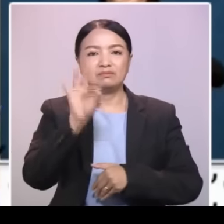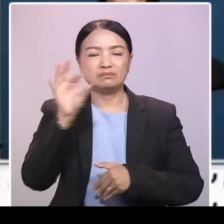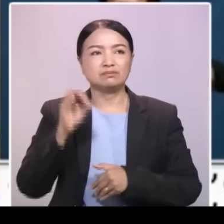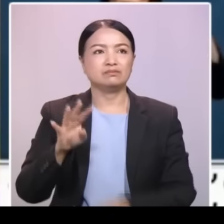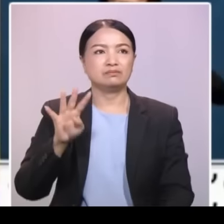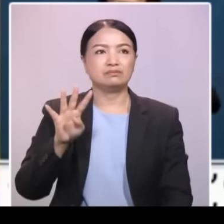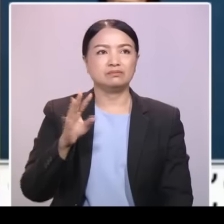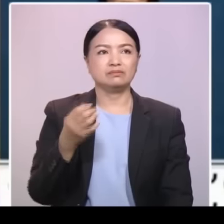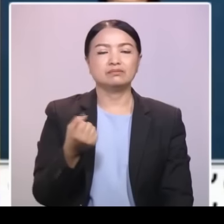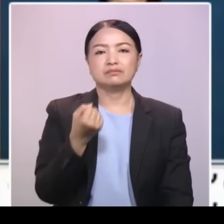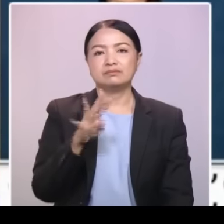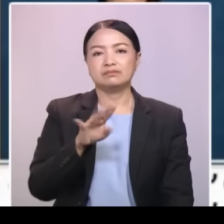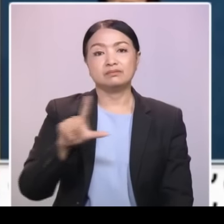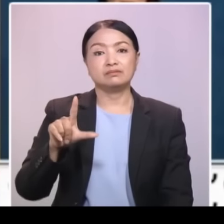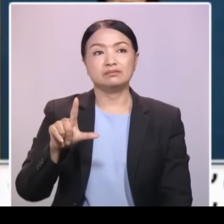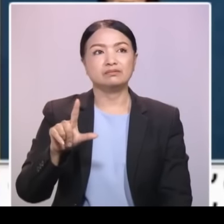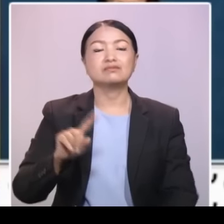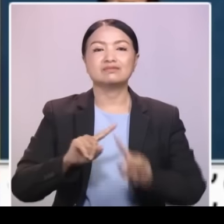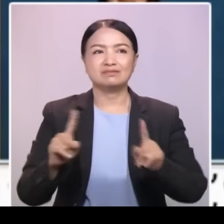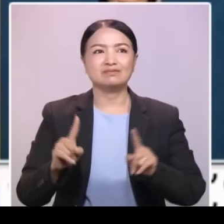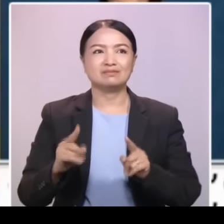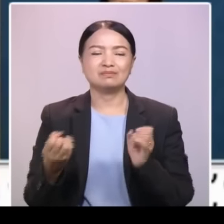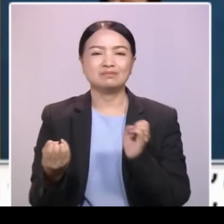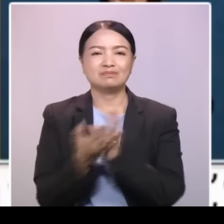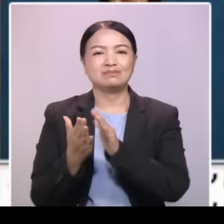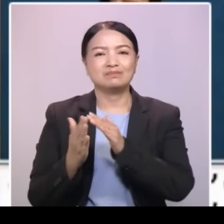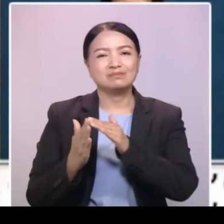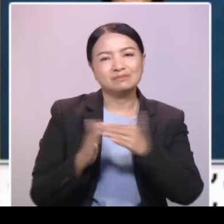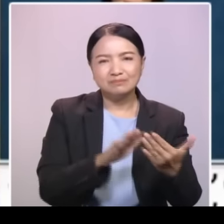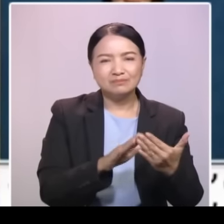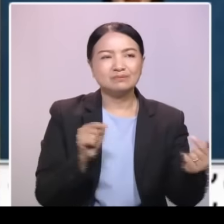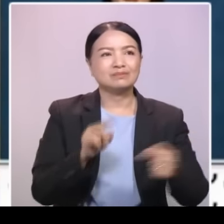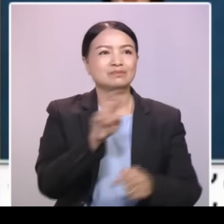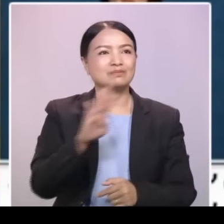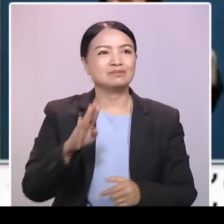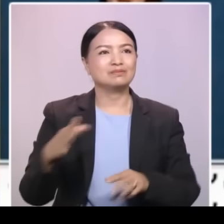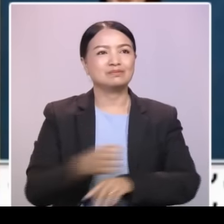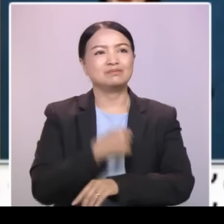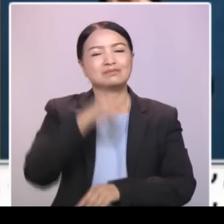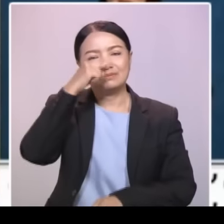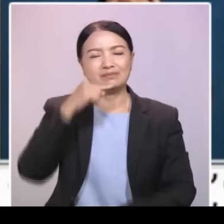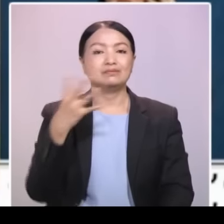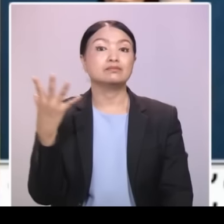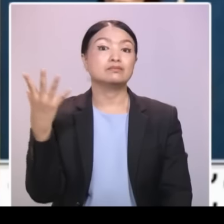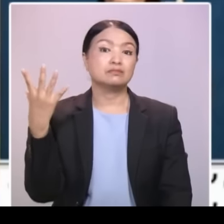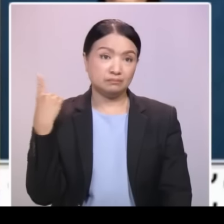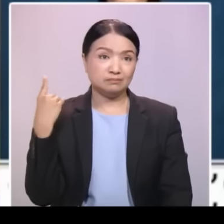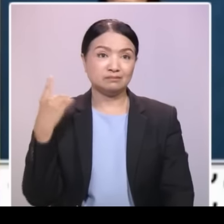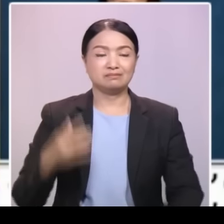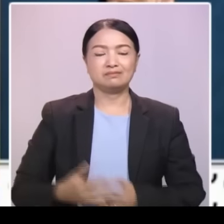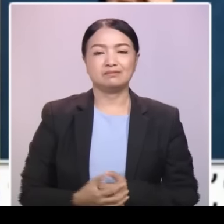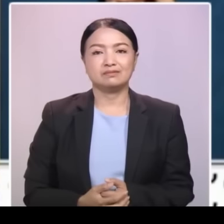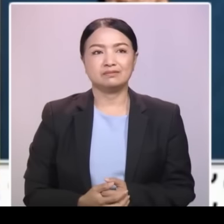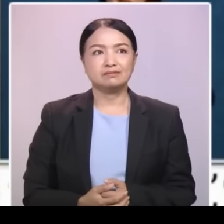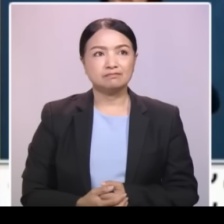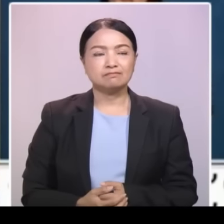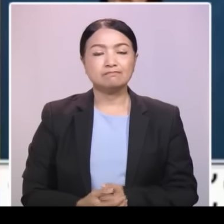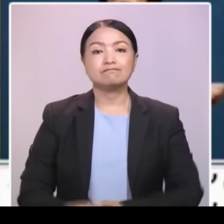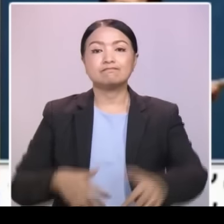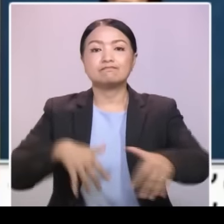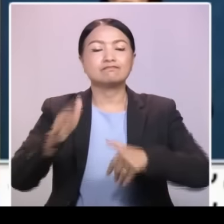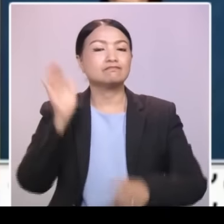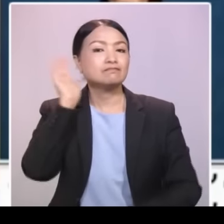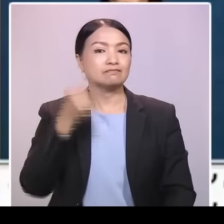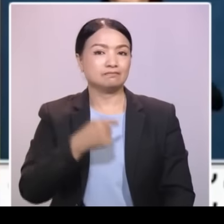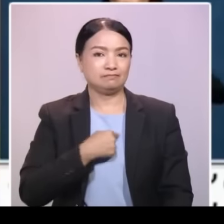ถึง14ล้านเสียงแต่ถูกทำลายหายไปจากระบบการเมืองไทยเมื่อวานตราบใดที่ประชาชนยังไ